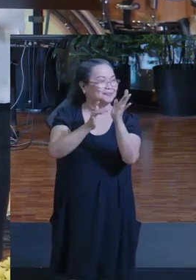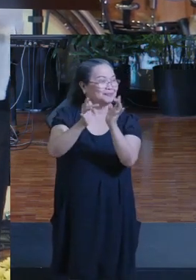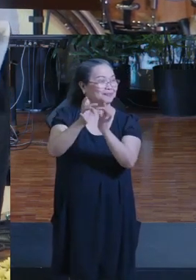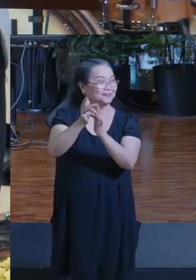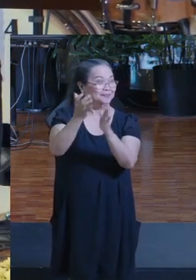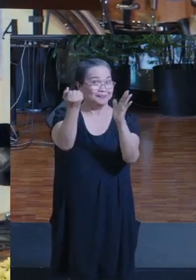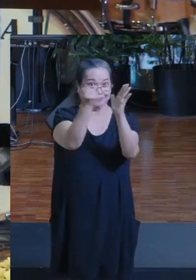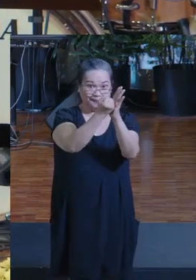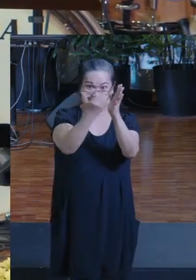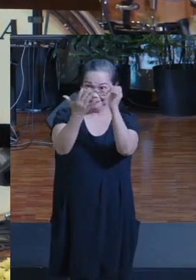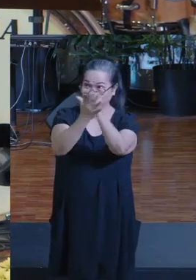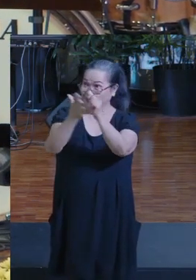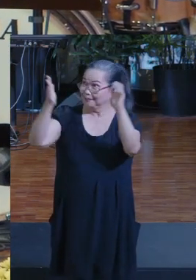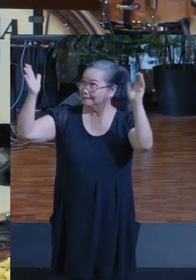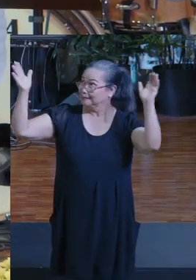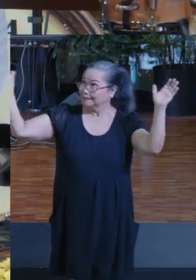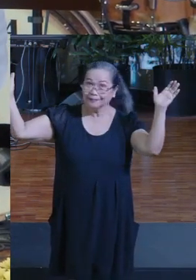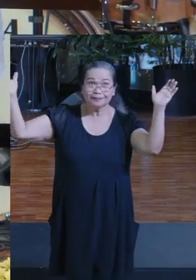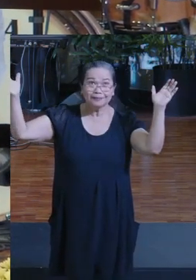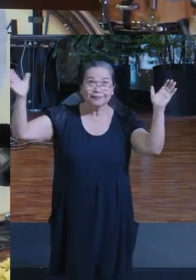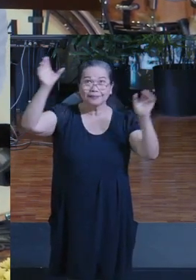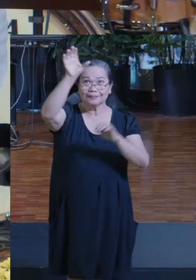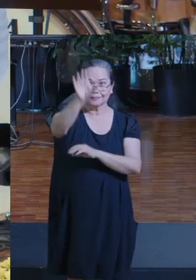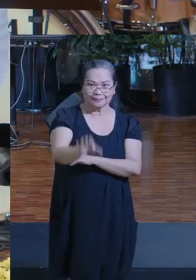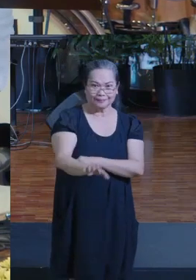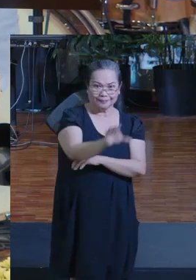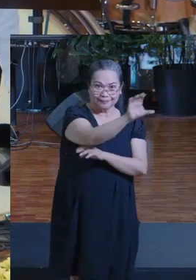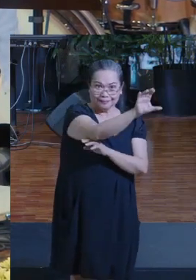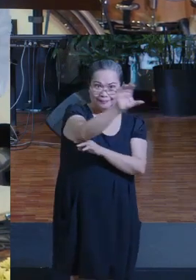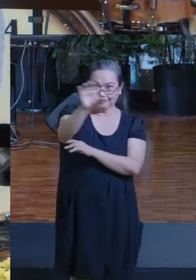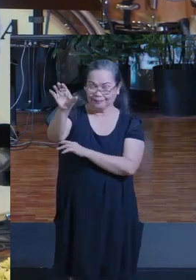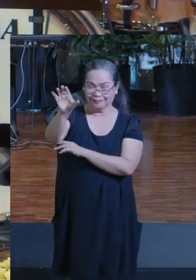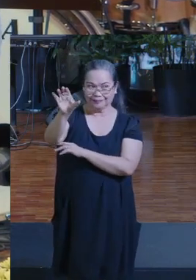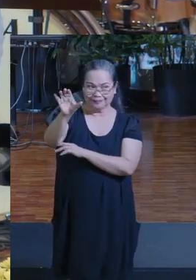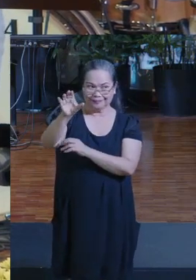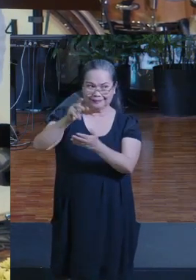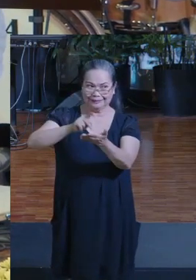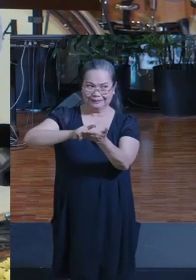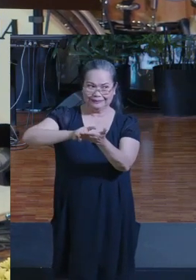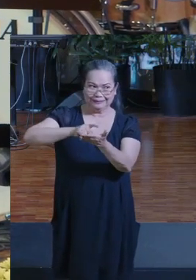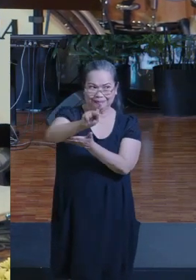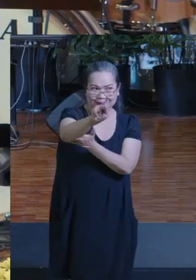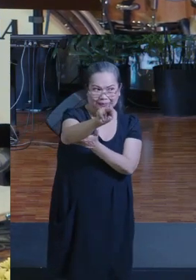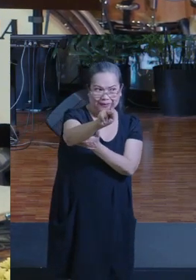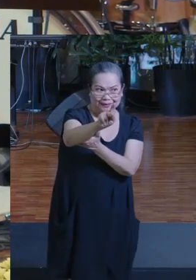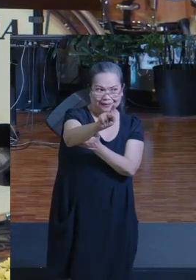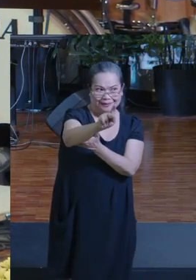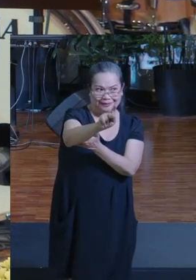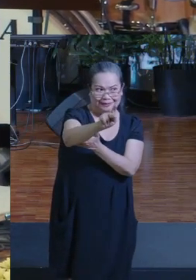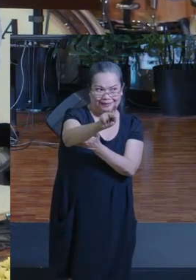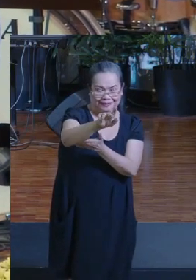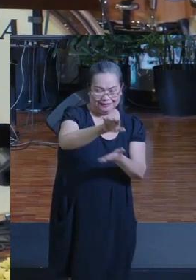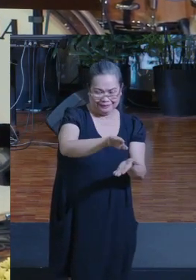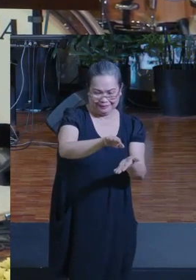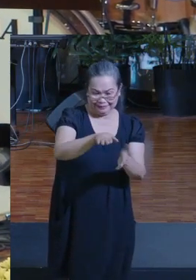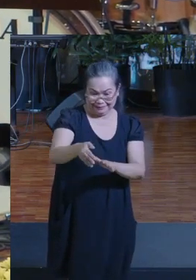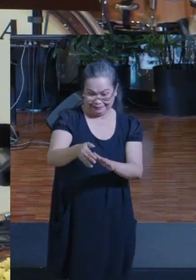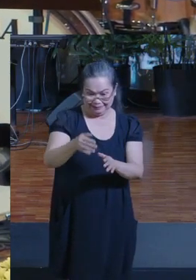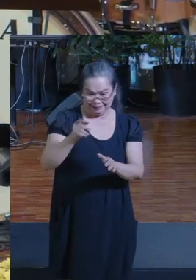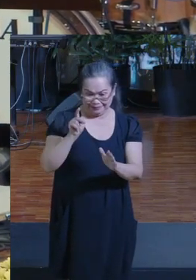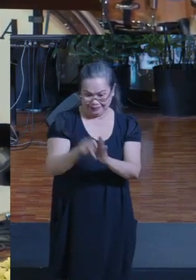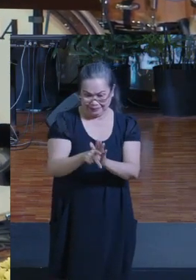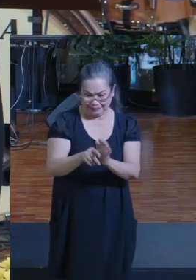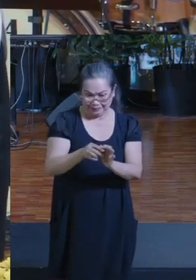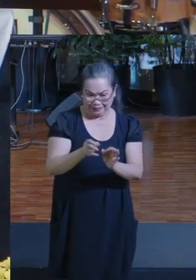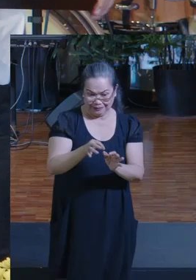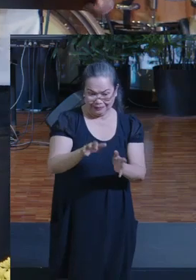krus, pinagbayaran niya ang lahat ng ating pagkukulang sa Diyos Ama. So sa pamamagitan ng